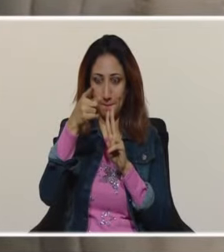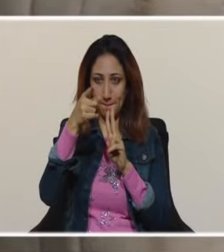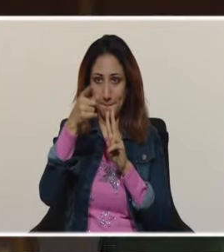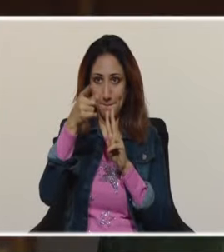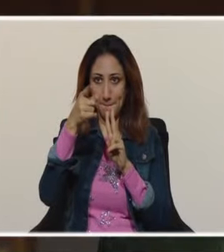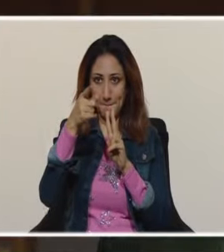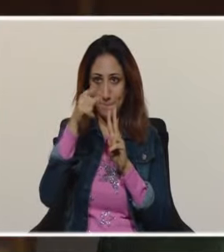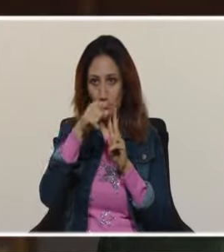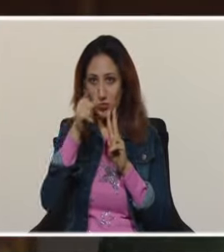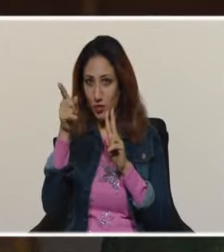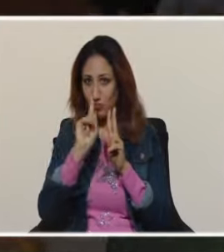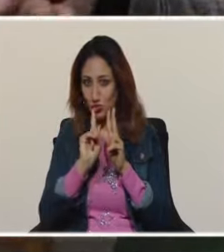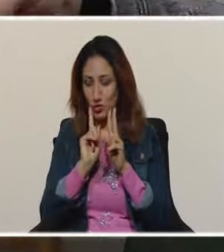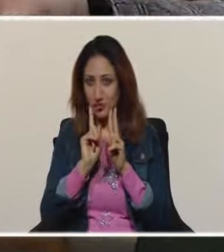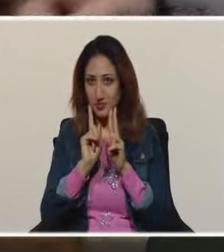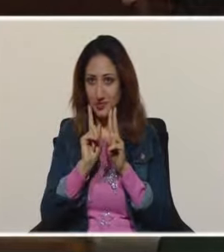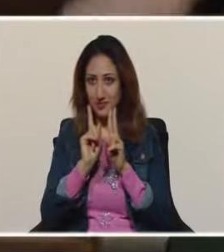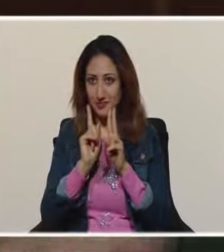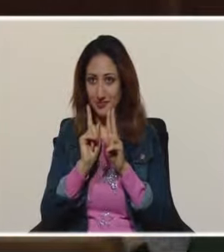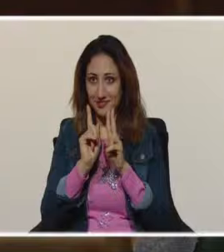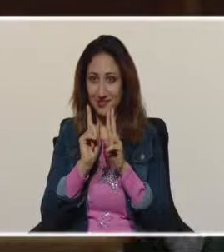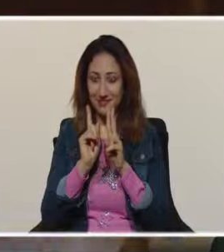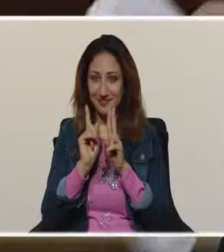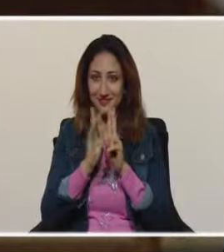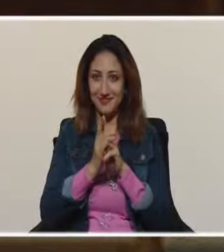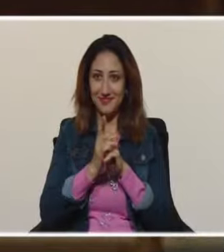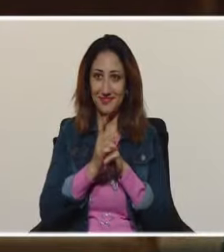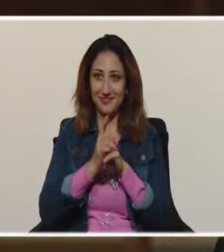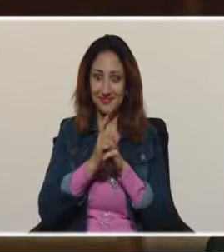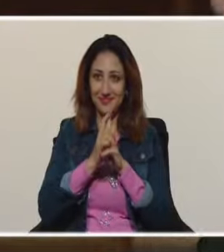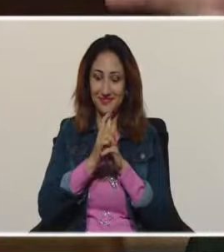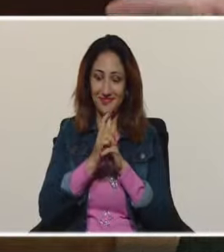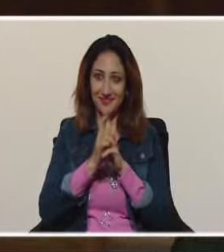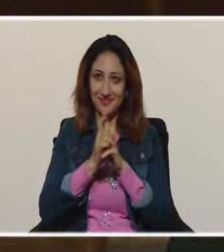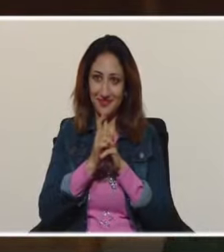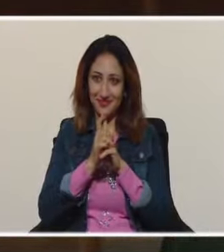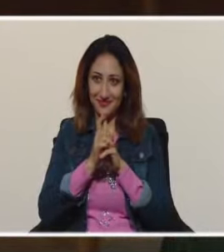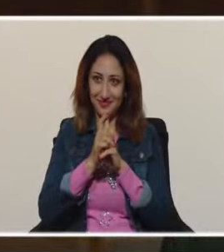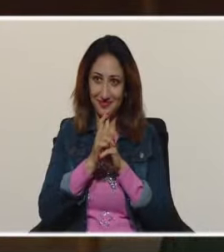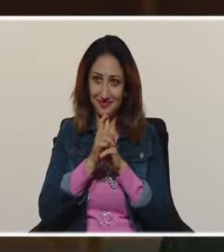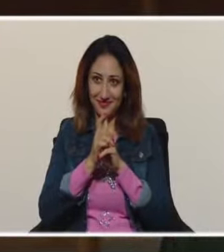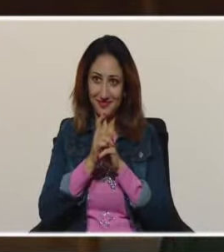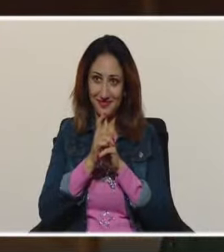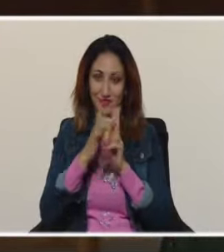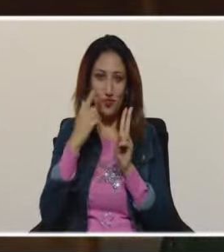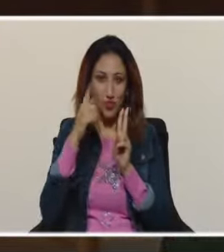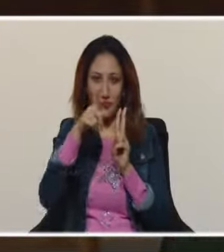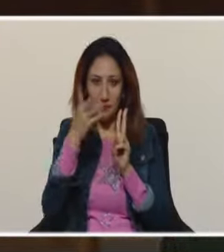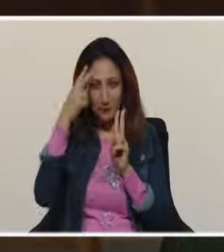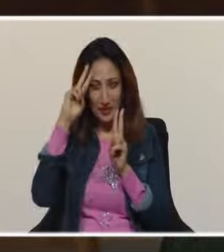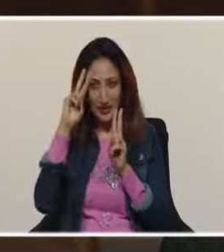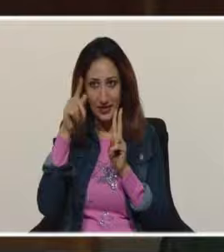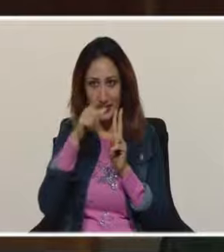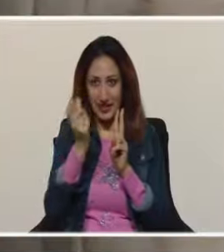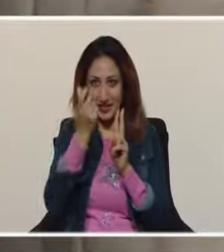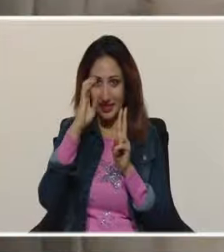لا مش انت. لا انت كنت قاعده هنا. انت كنت قاعده هنا. هو ما كنت بقول. انت